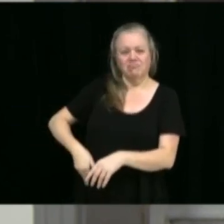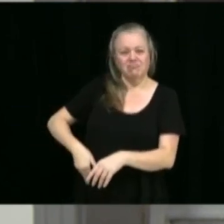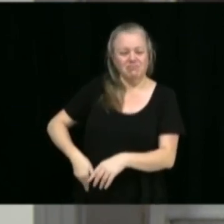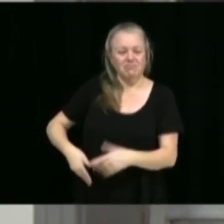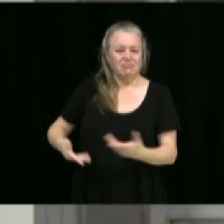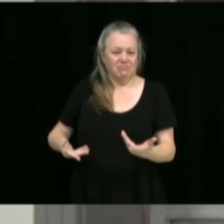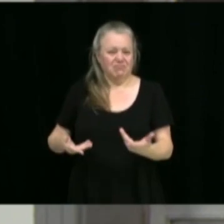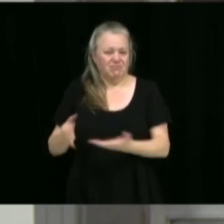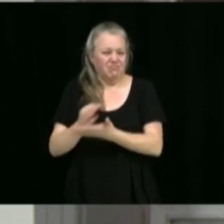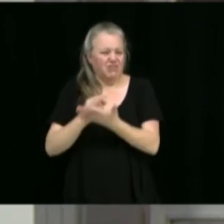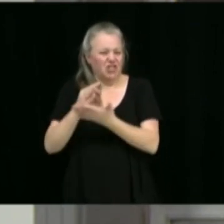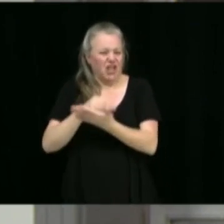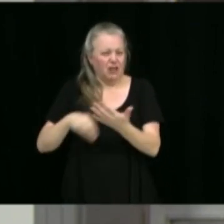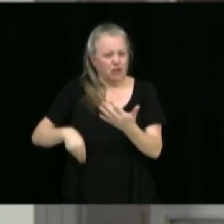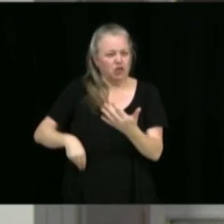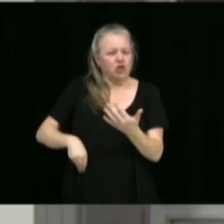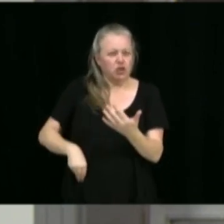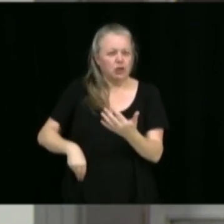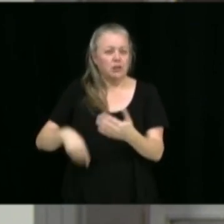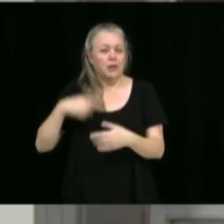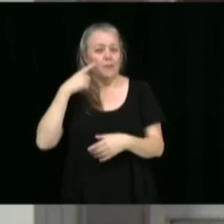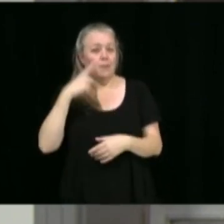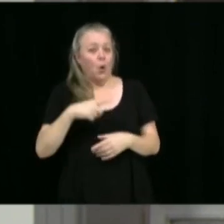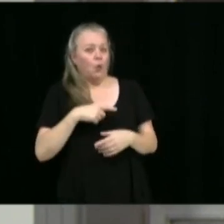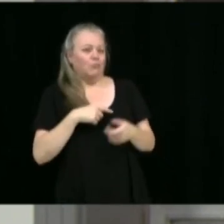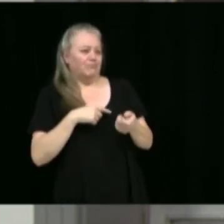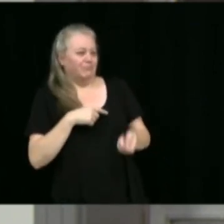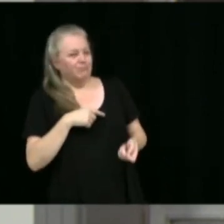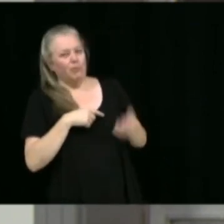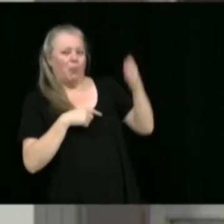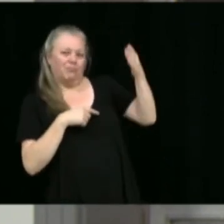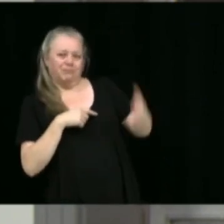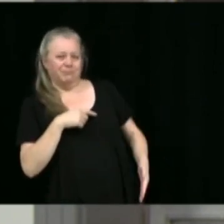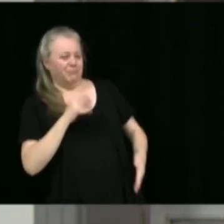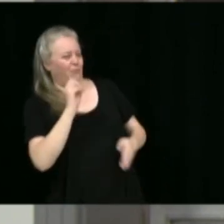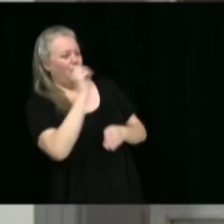billets et de la monnaie là, pour partager davantage.